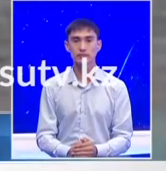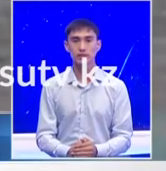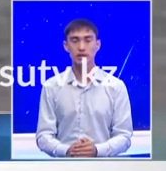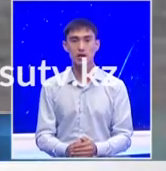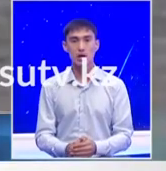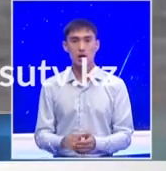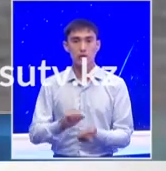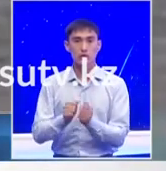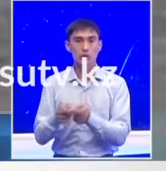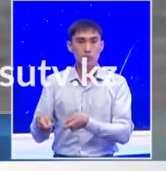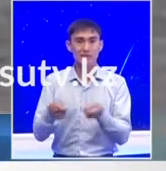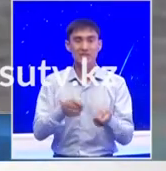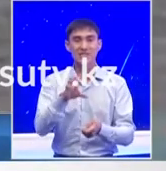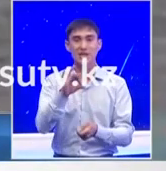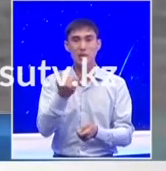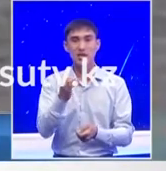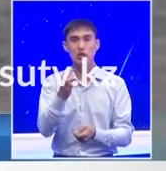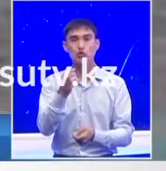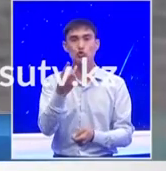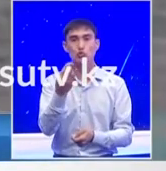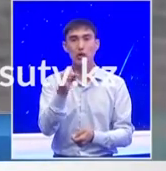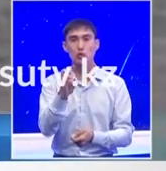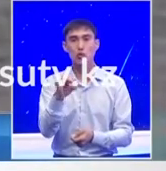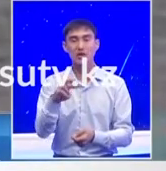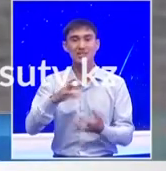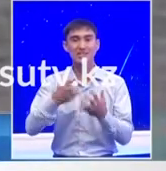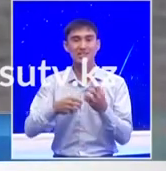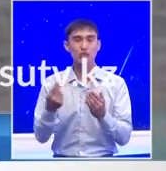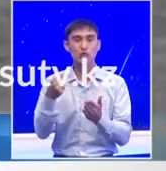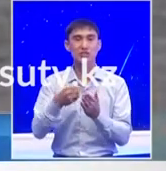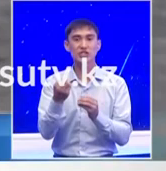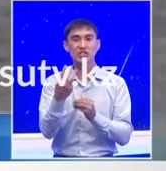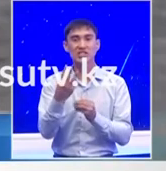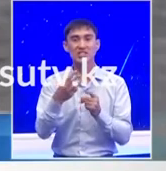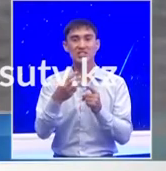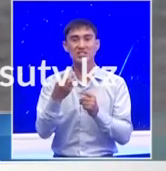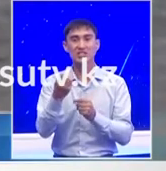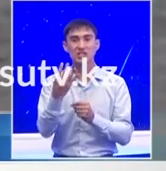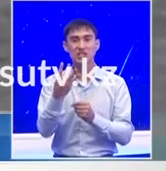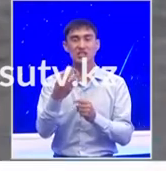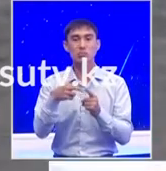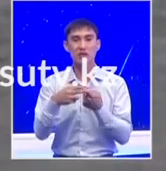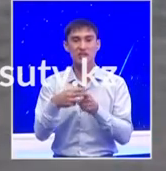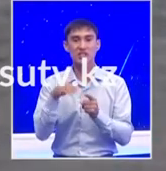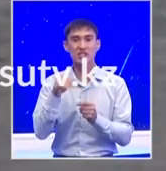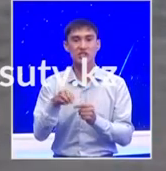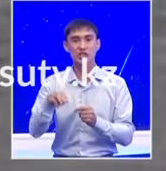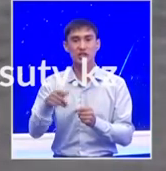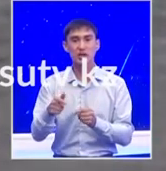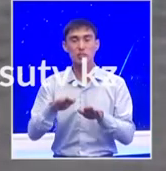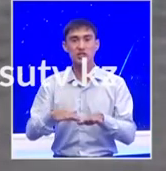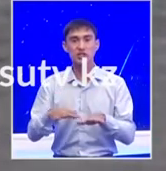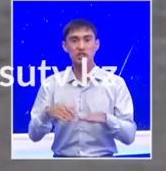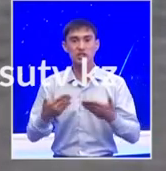Горючие поставляют с семейского карьера и Шубарколя. Средняя стоимость за тонну – 14,5 тысяч тенге. Местные жители